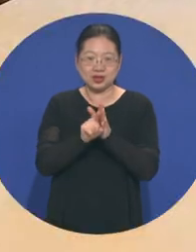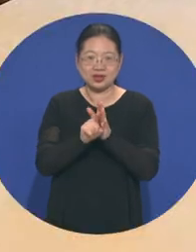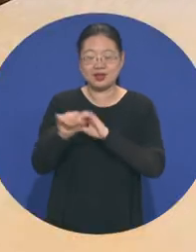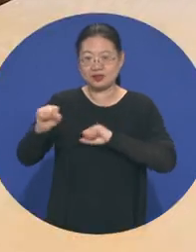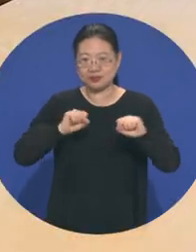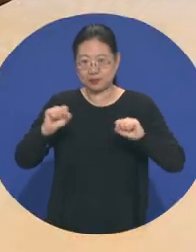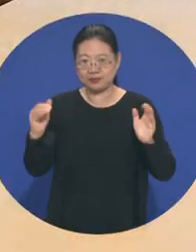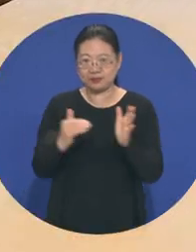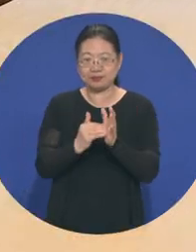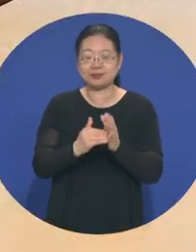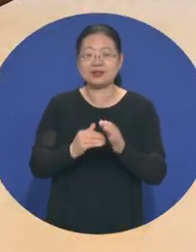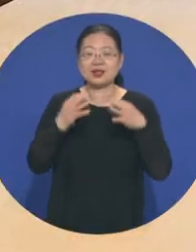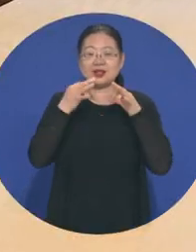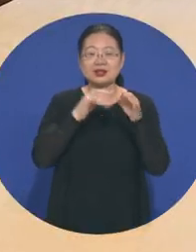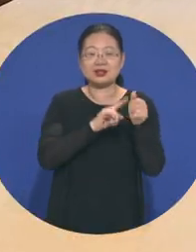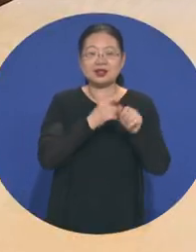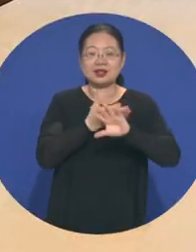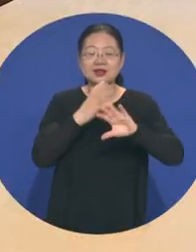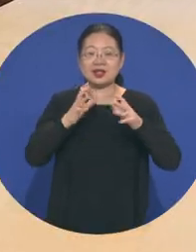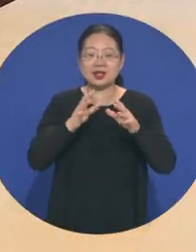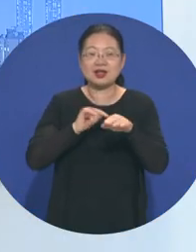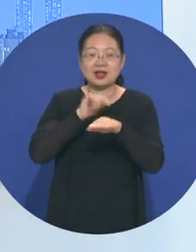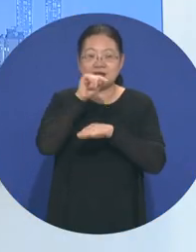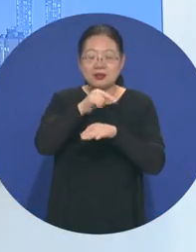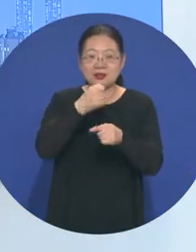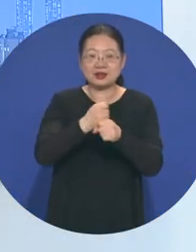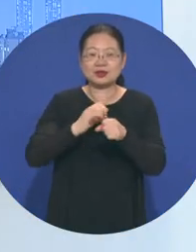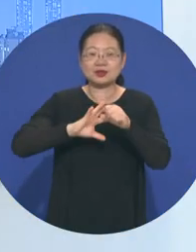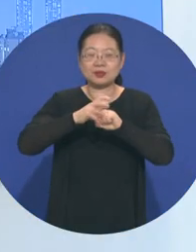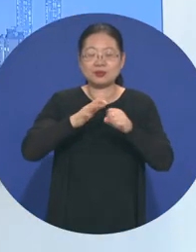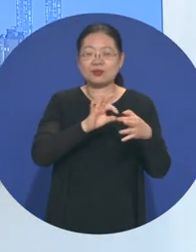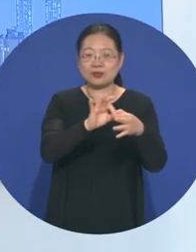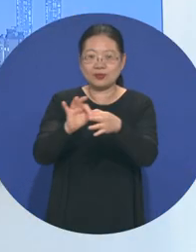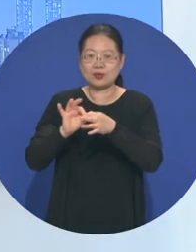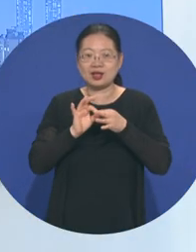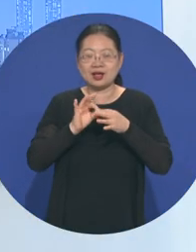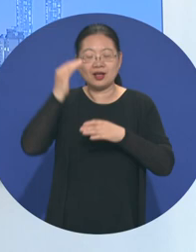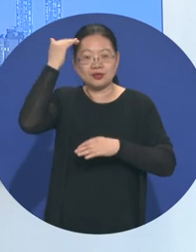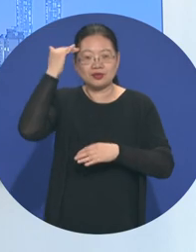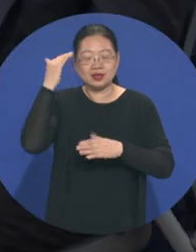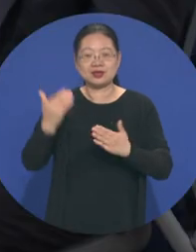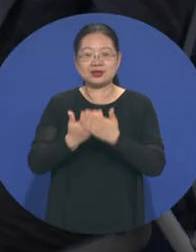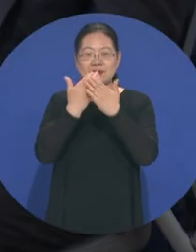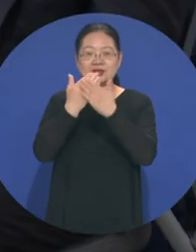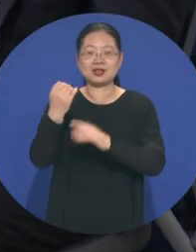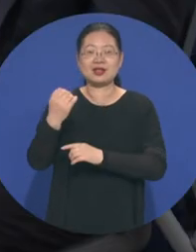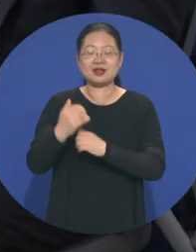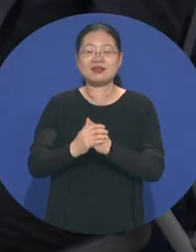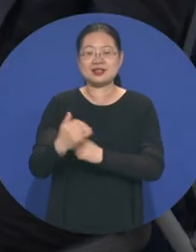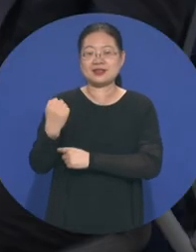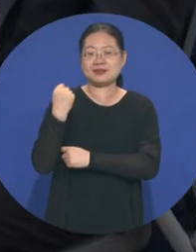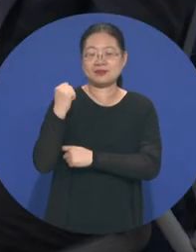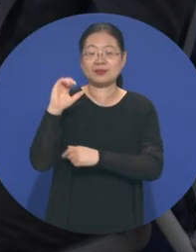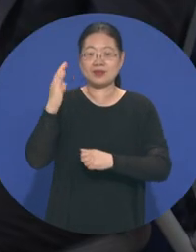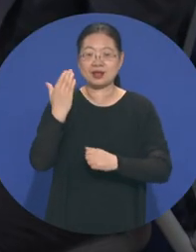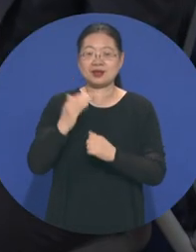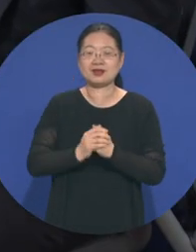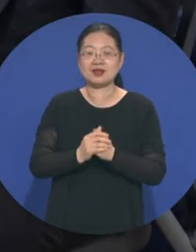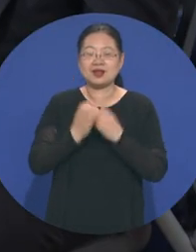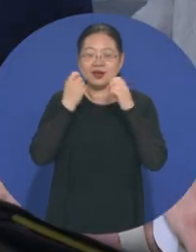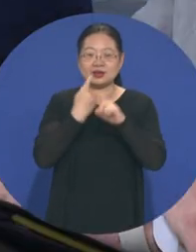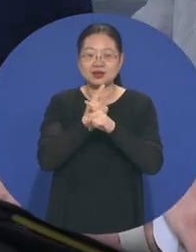위한 행보였습니다. 김 지사는 해외 출장을 통해 만들어 놓은 글로벌 인맥이 대한민국의 성장 근맥이 될 것이라며